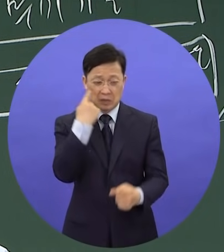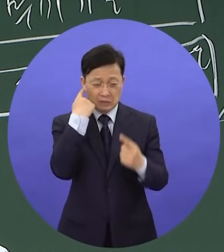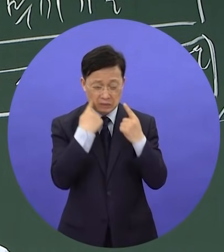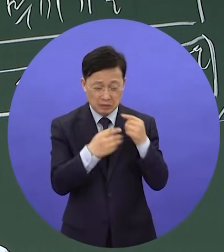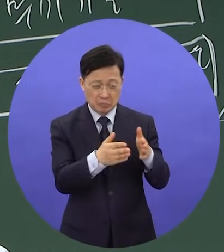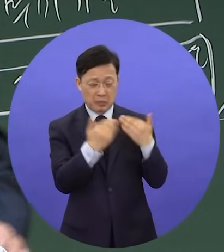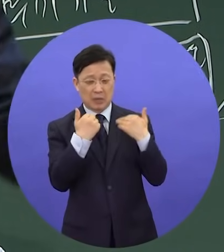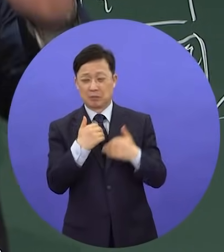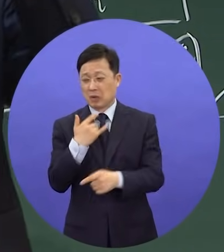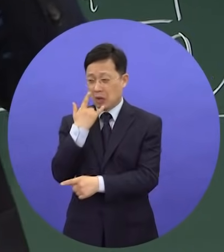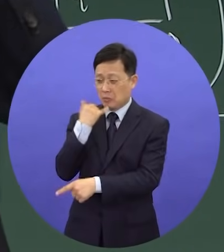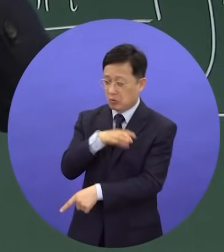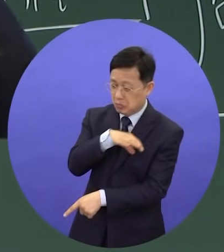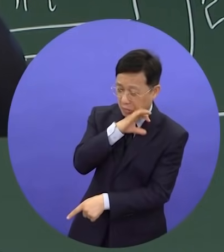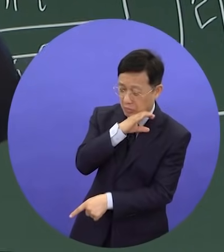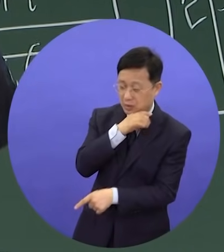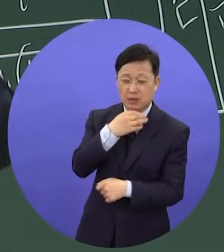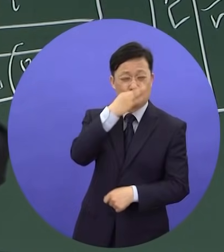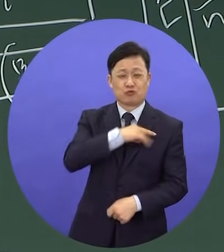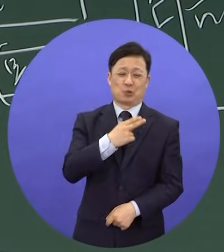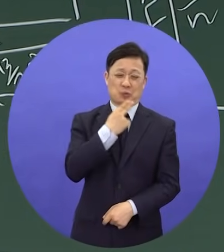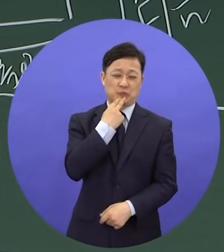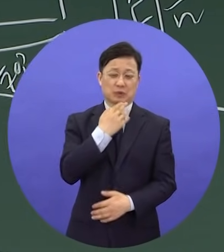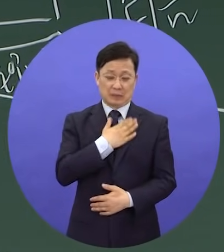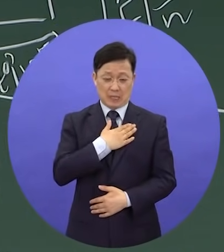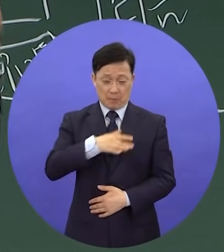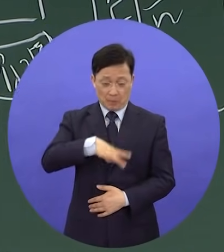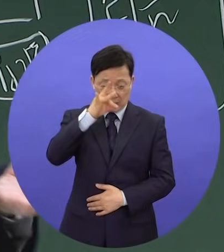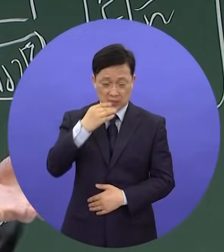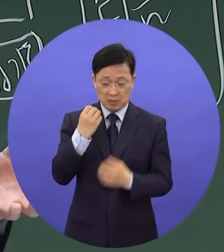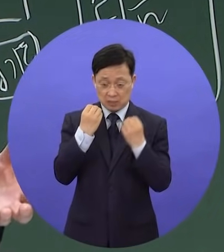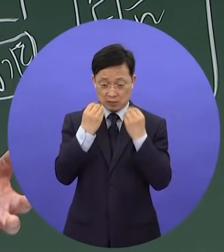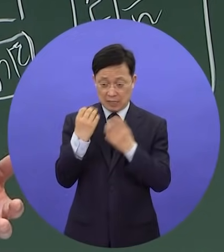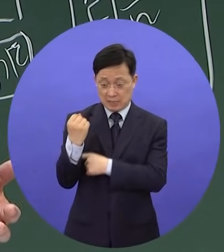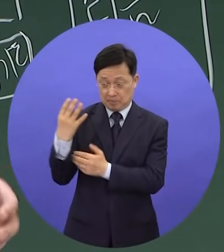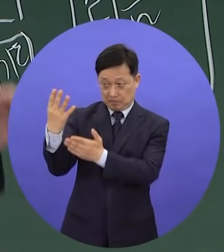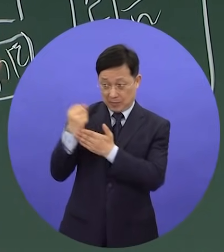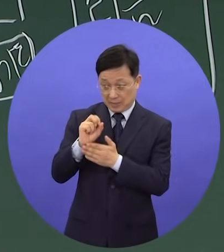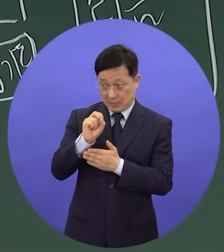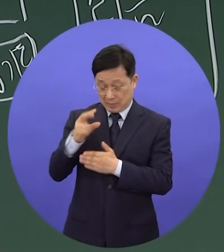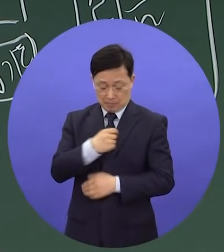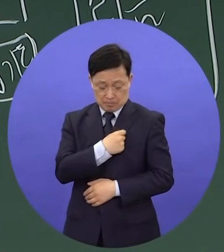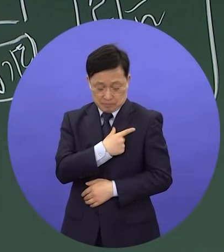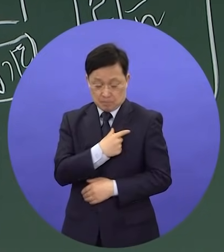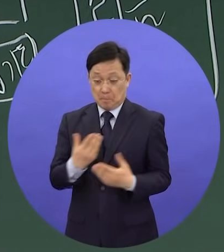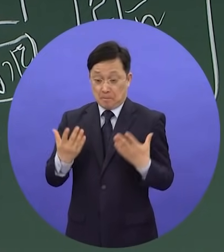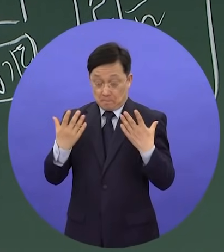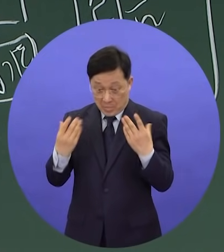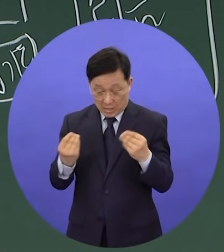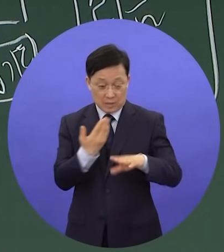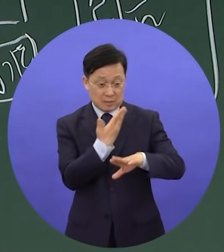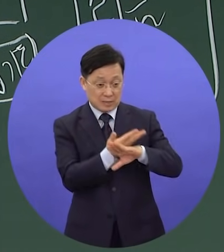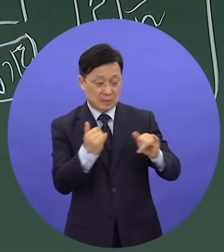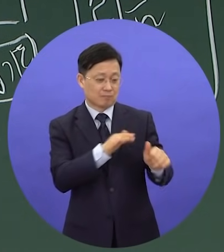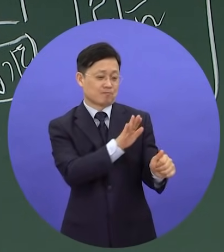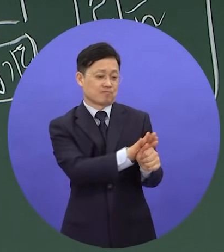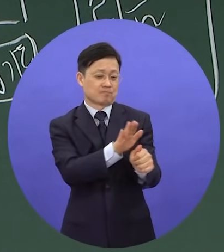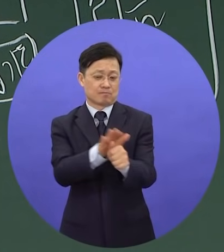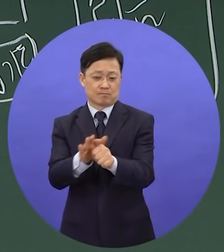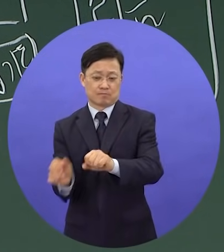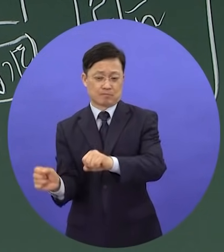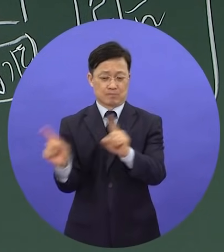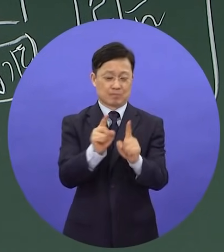아무 소용 없습니다. 여러분이 힘 얻어야 다른 사람을 살릴 수 있고 가족도 살릴 수 있어요. And those who are